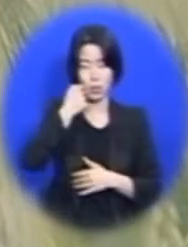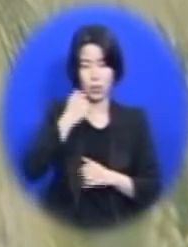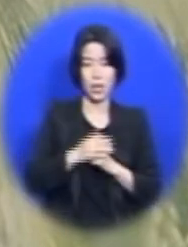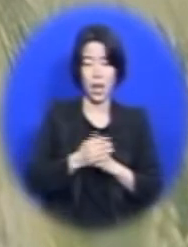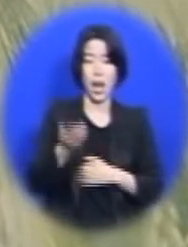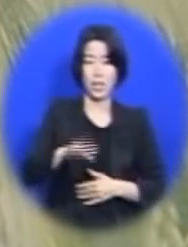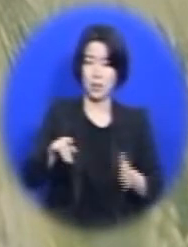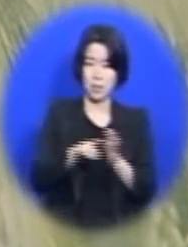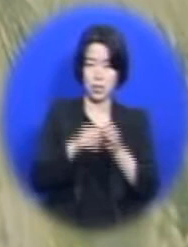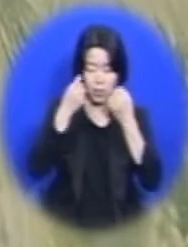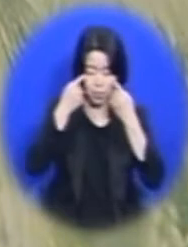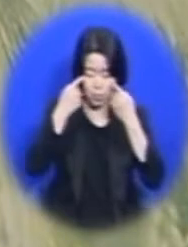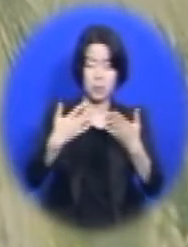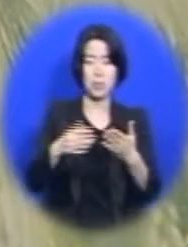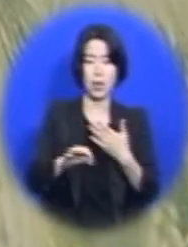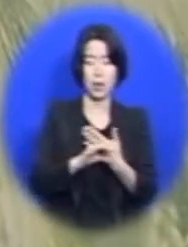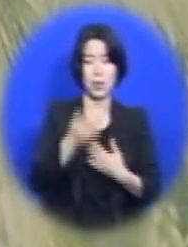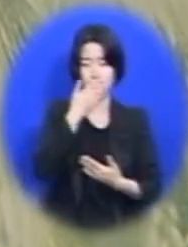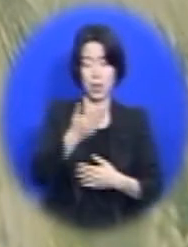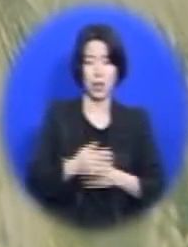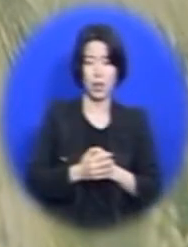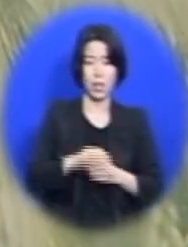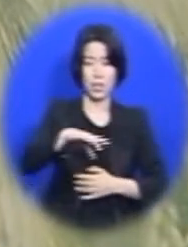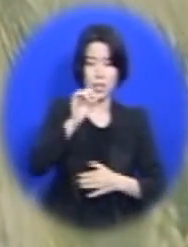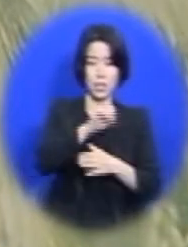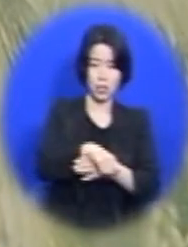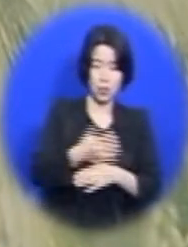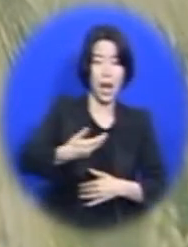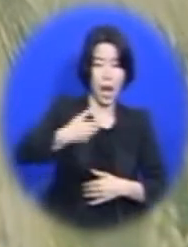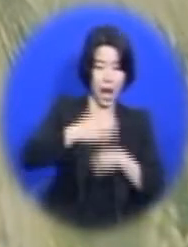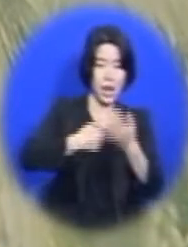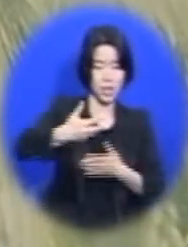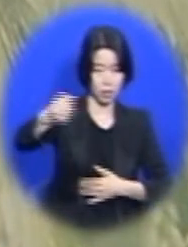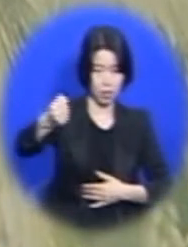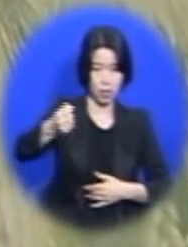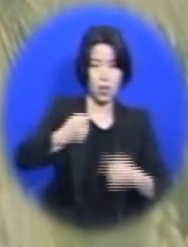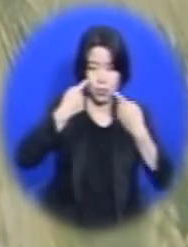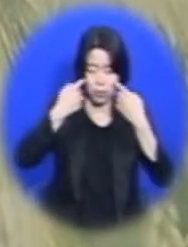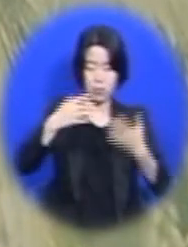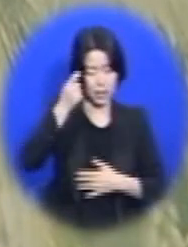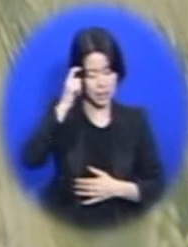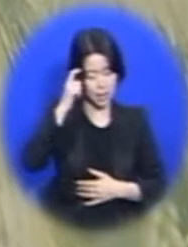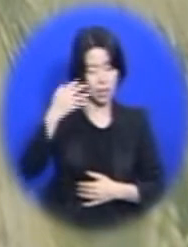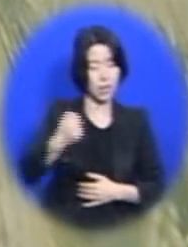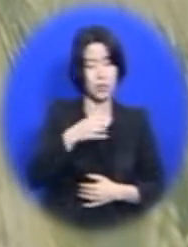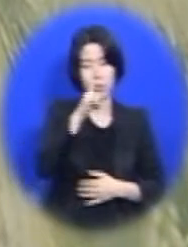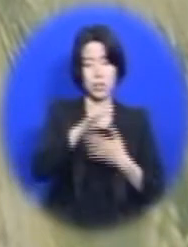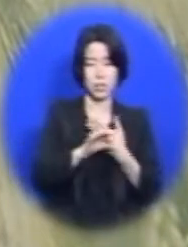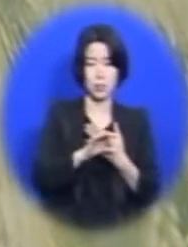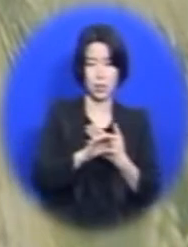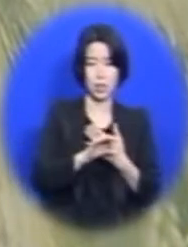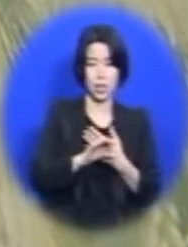믿음이 분명하면 할 수 있어요. 첫 열매는 하나님의 것이다 분명하게 의식하고 있는 사람은